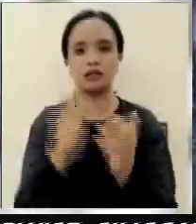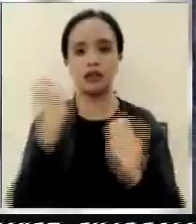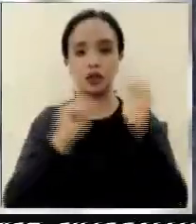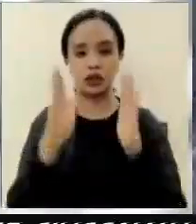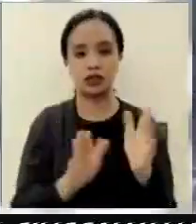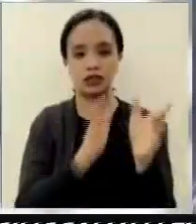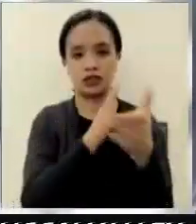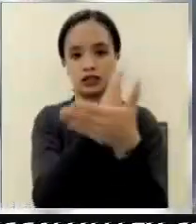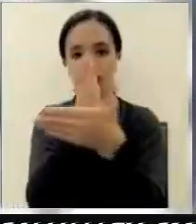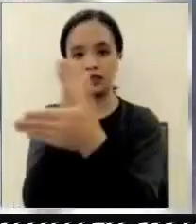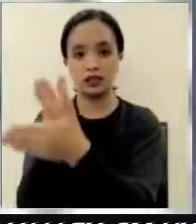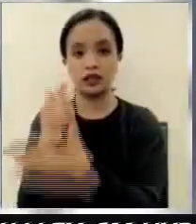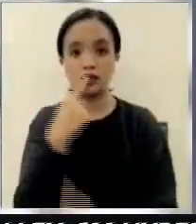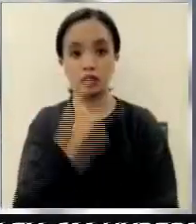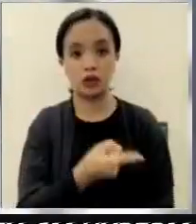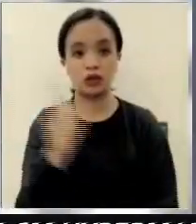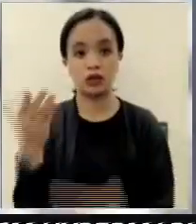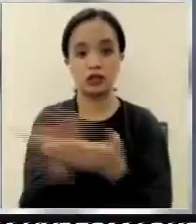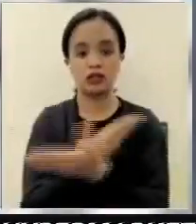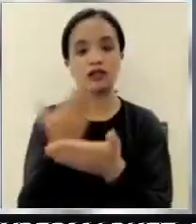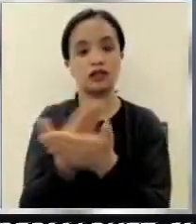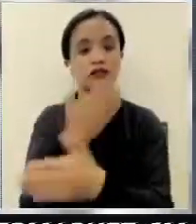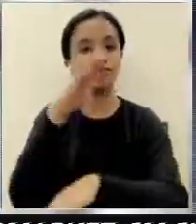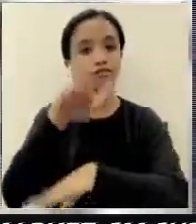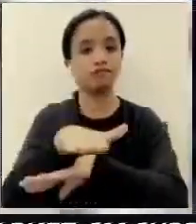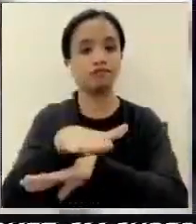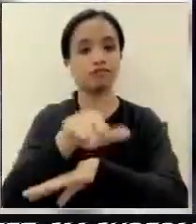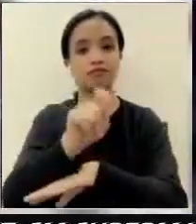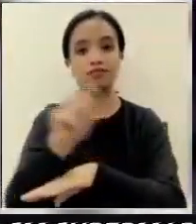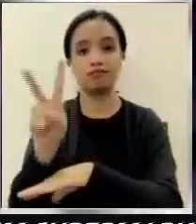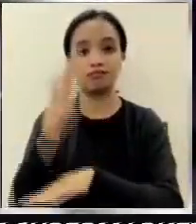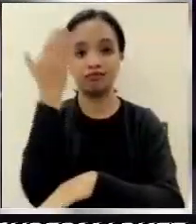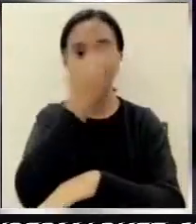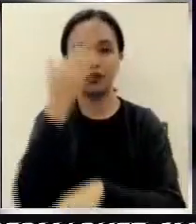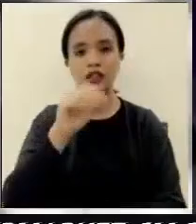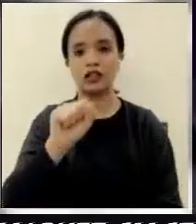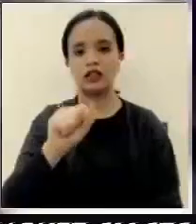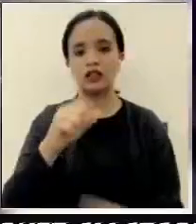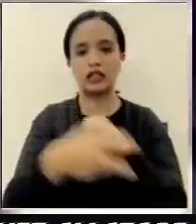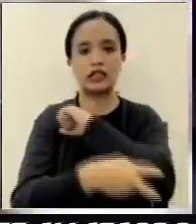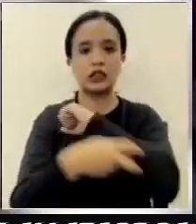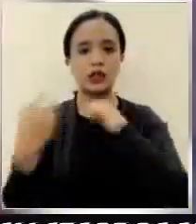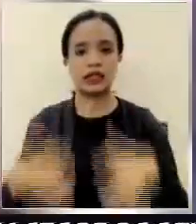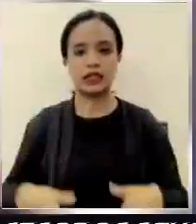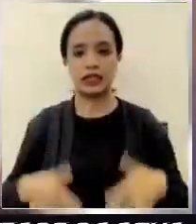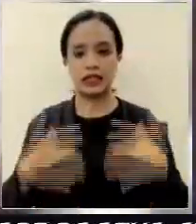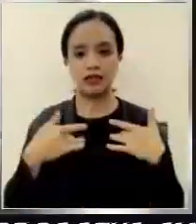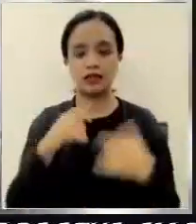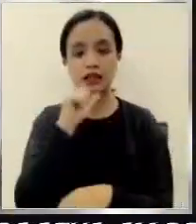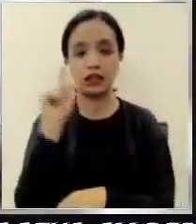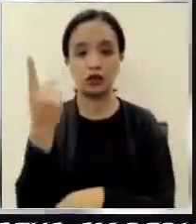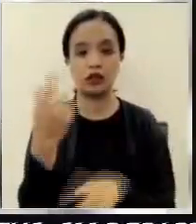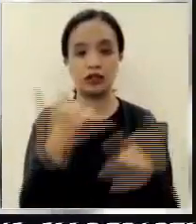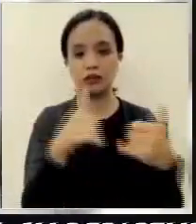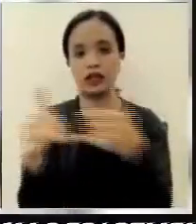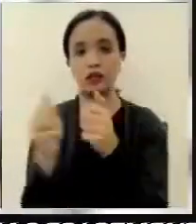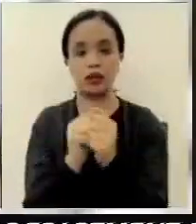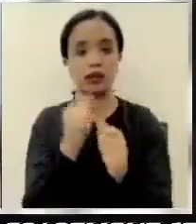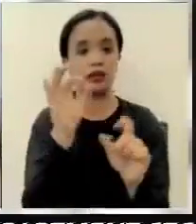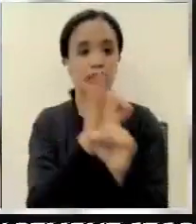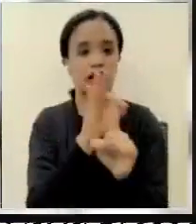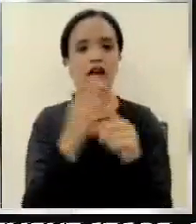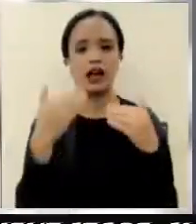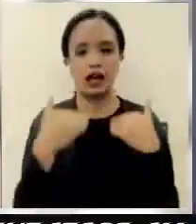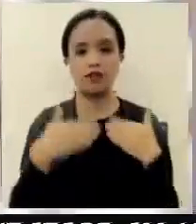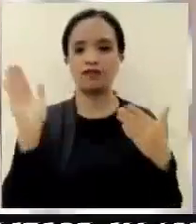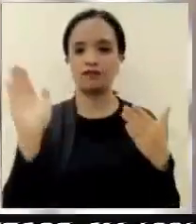cast ng pinakabagong afternoon prime series na Stolen Life, bukod sa masayang pakikipaglaro sa fans, naghandog din ng isang awitin si